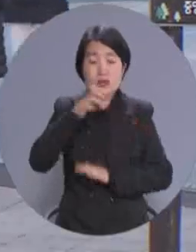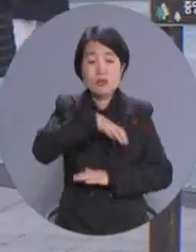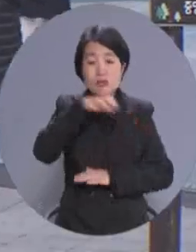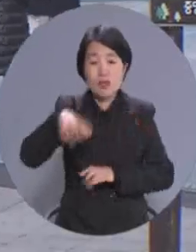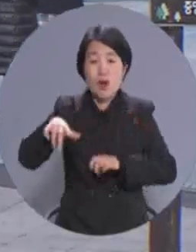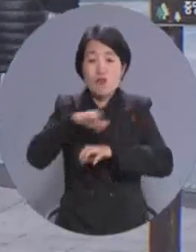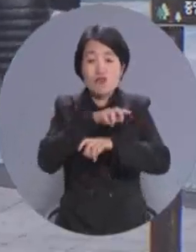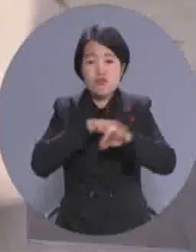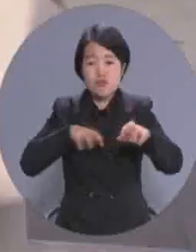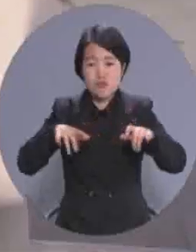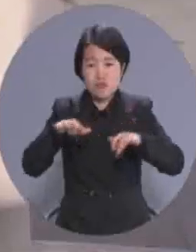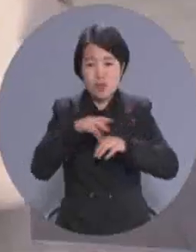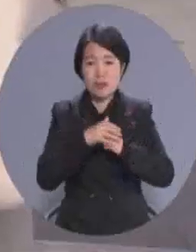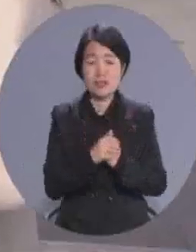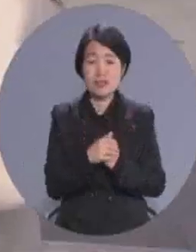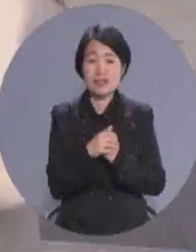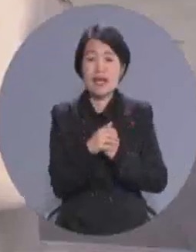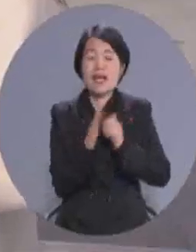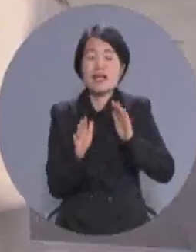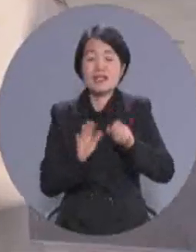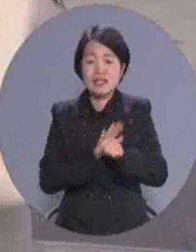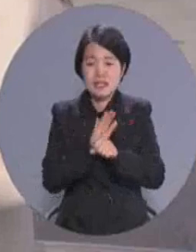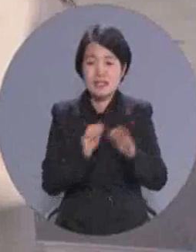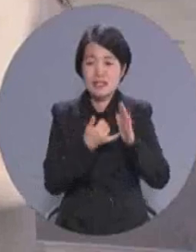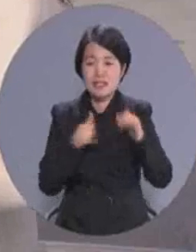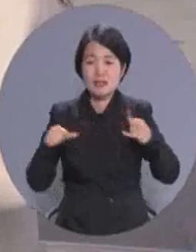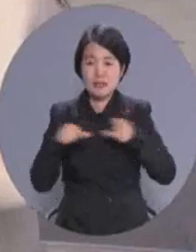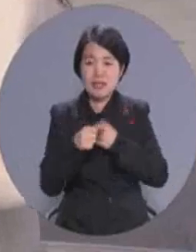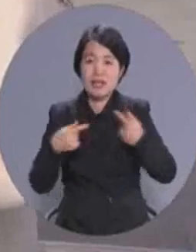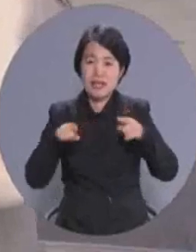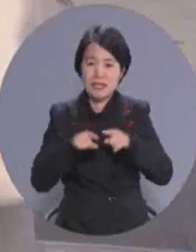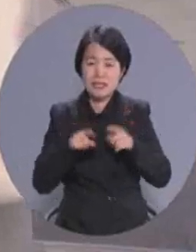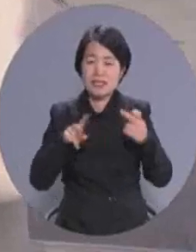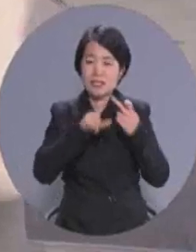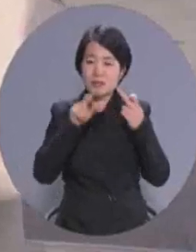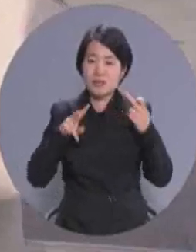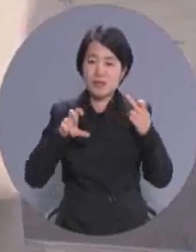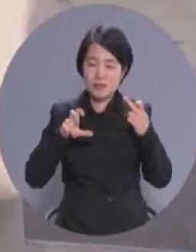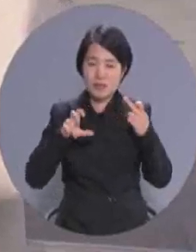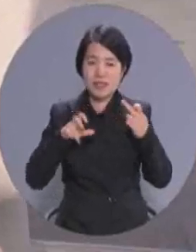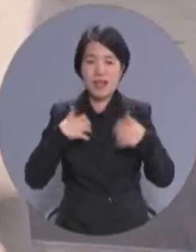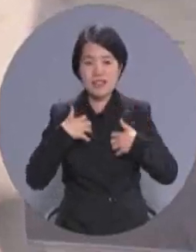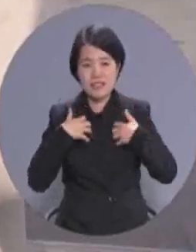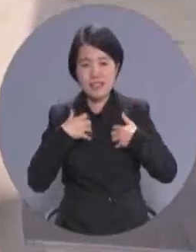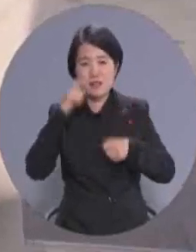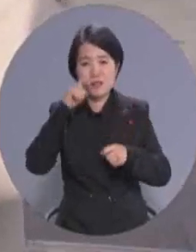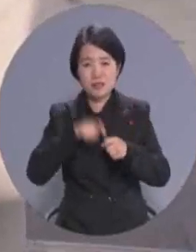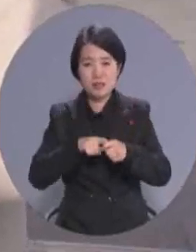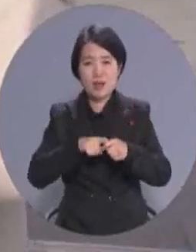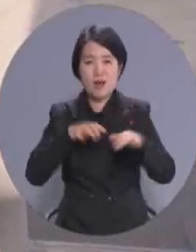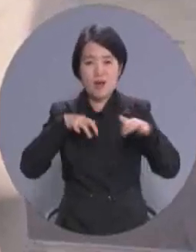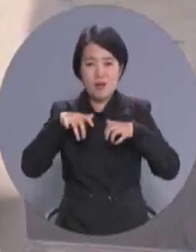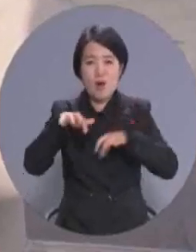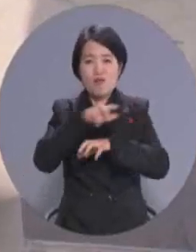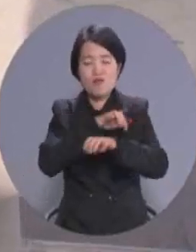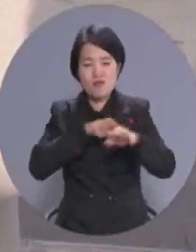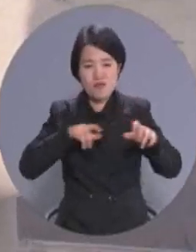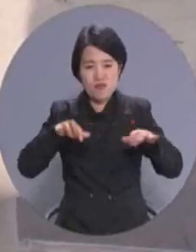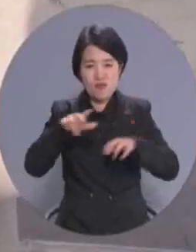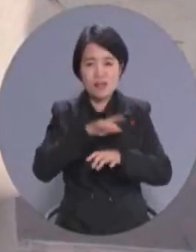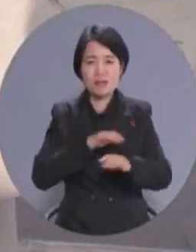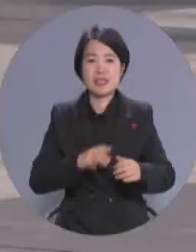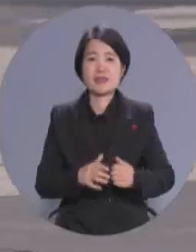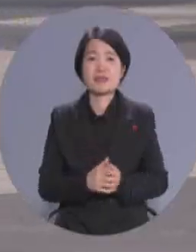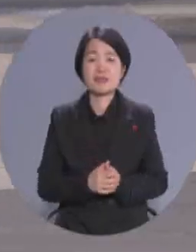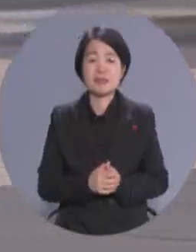크게 붐볐습니다. 사랑하는 가족, 연인과 함께 성탄절을 즐기려는 사람들로 거리는 모처럼 활기를